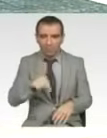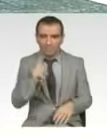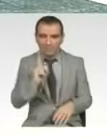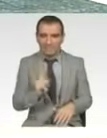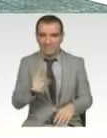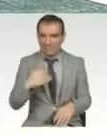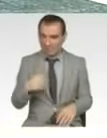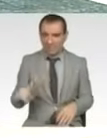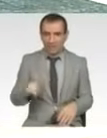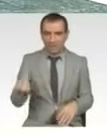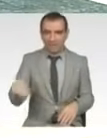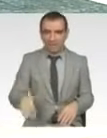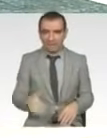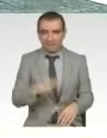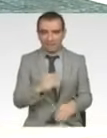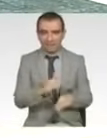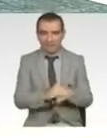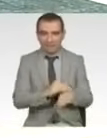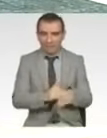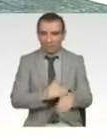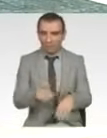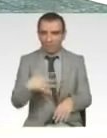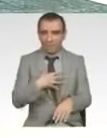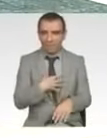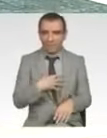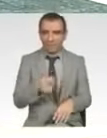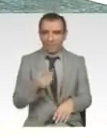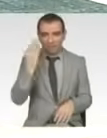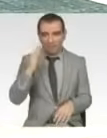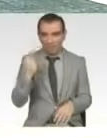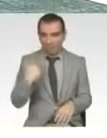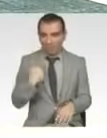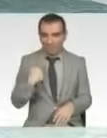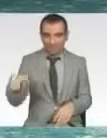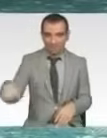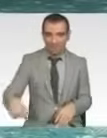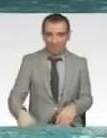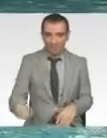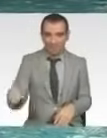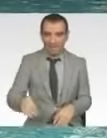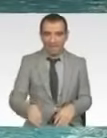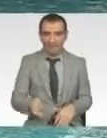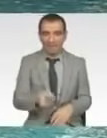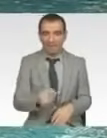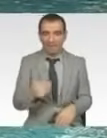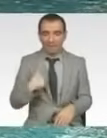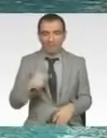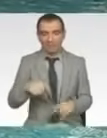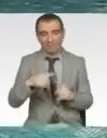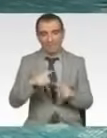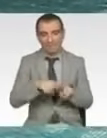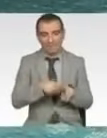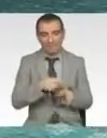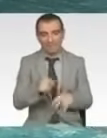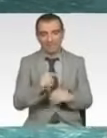böyle yanıma geldi. İlk defa seyrediyor Kenan. Buna ne oldu anlamadım. Bir de direkt benim yanıma geldi. Bu da bizim Tay'ımız.